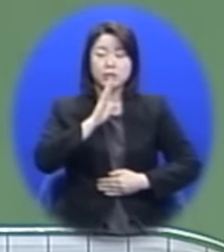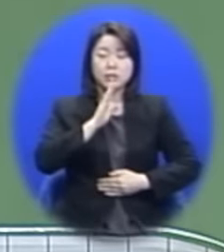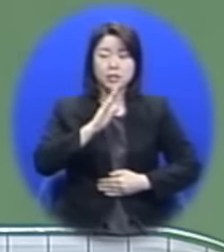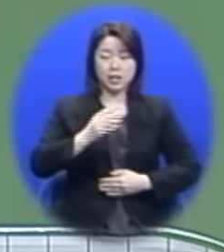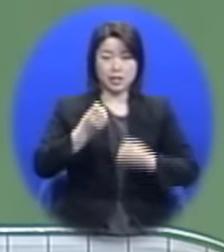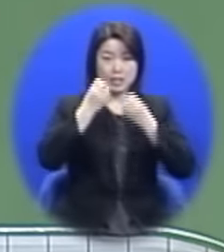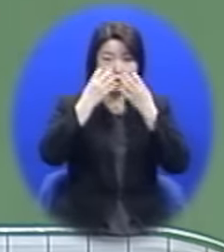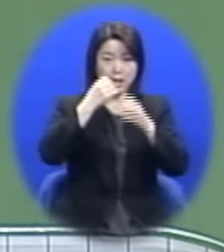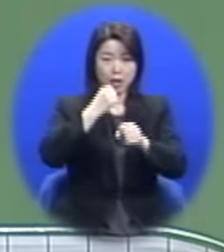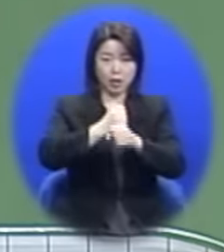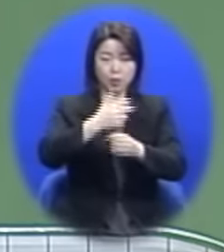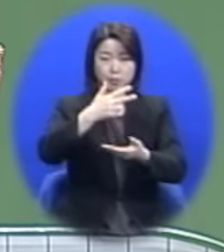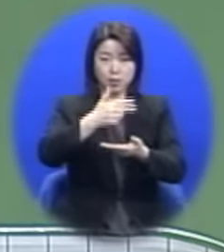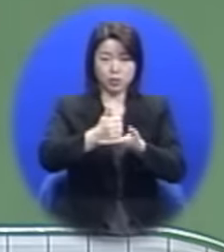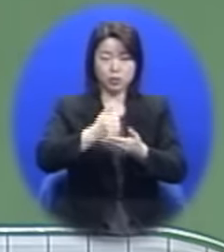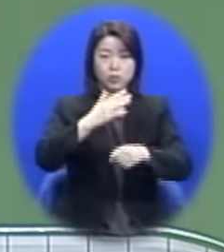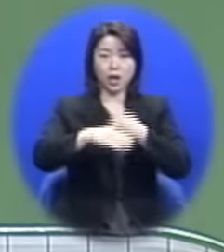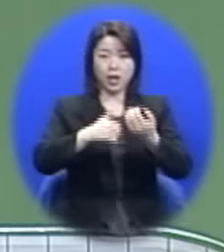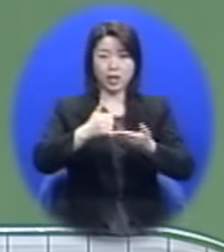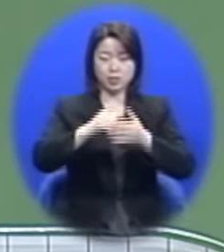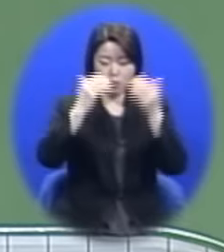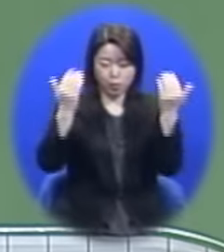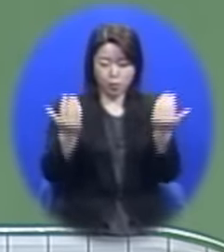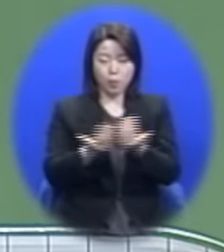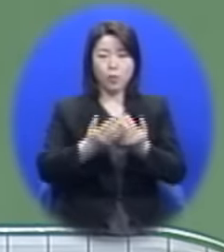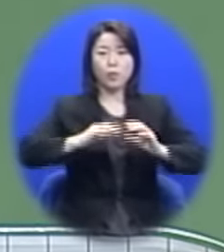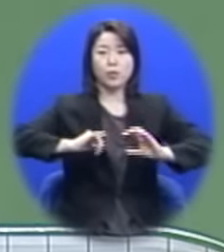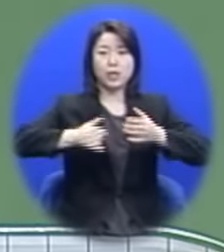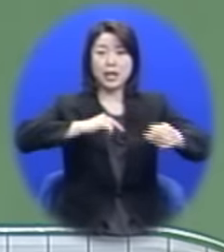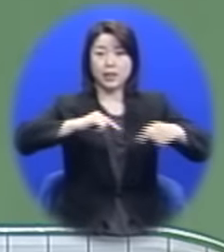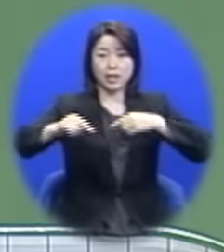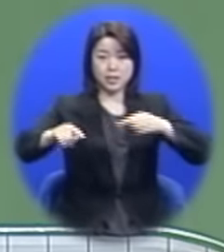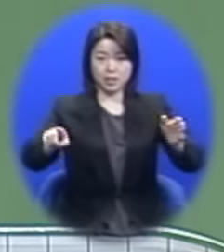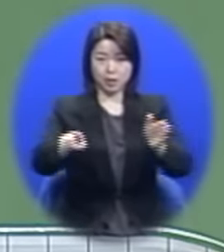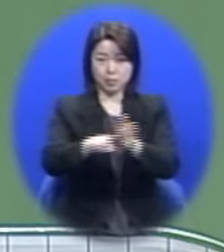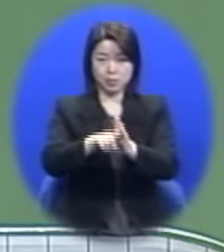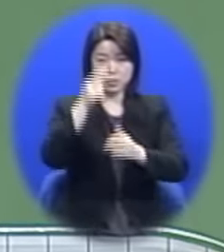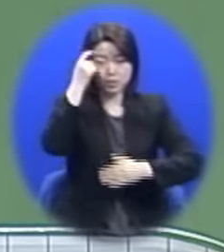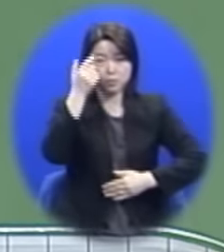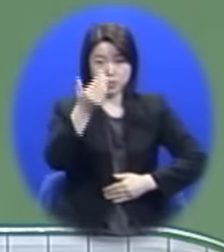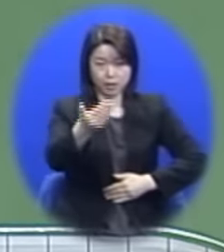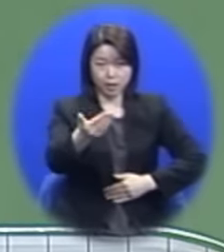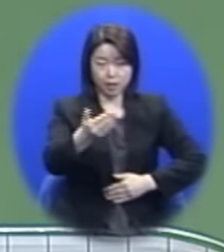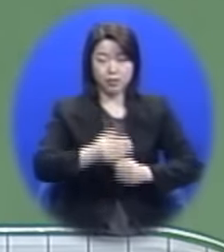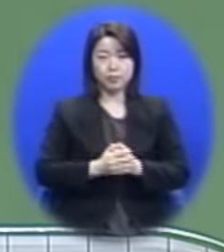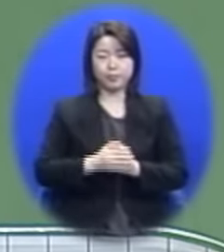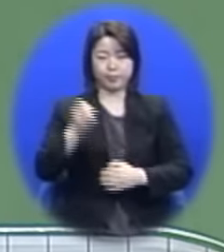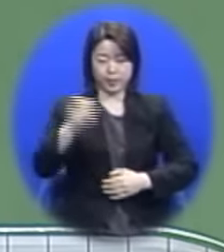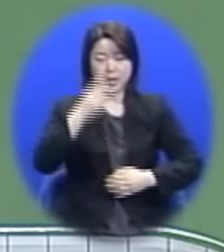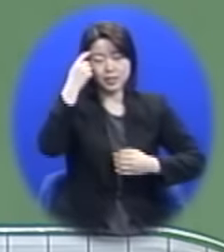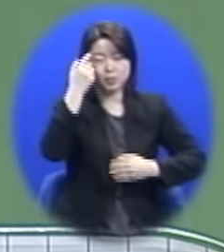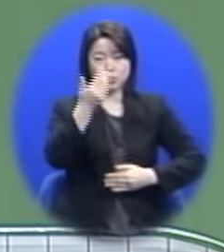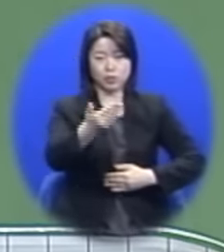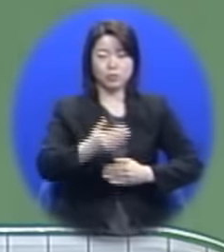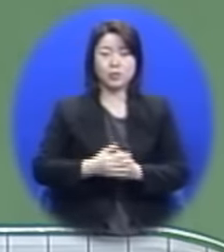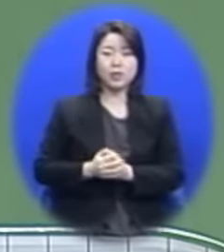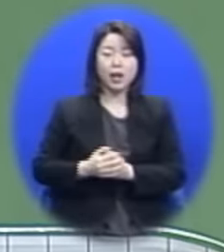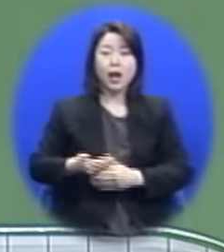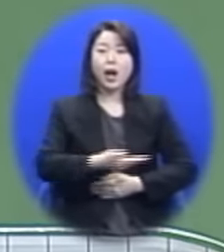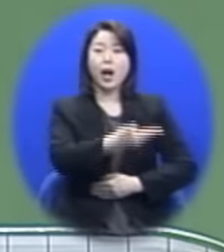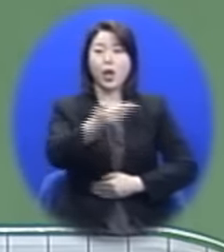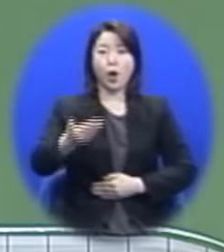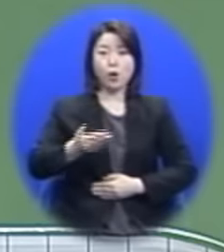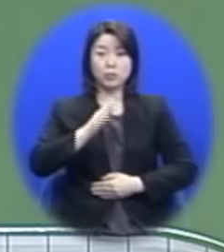하나님께서 온 세상을 다스린다는 사실을 믿으십니까? 제가 다시 묻겠습니다.